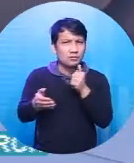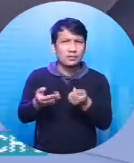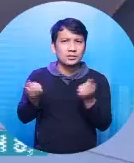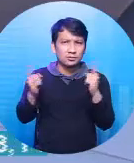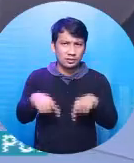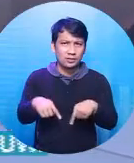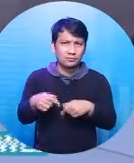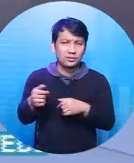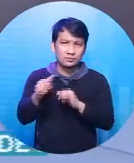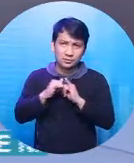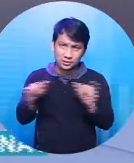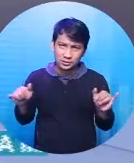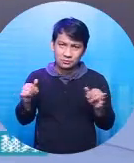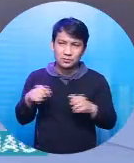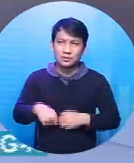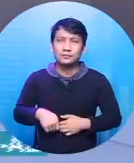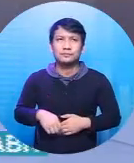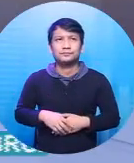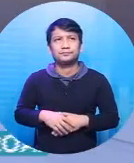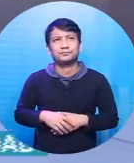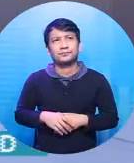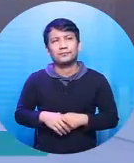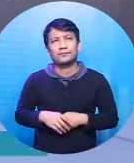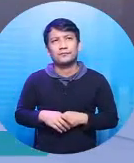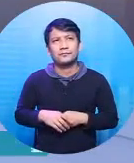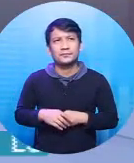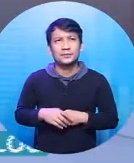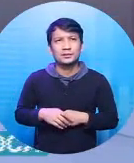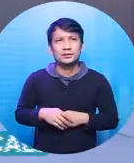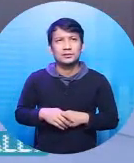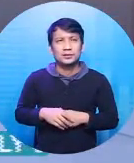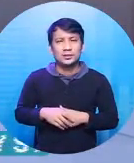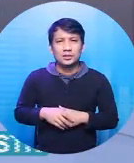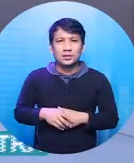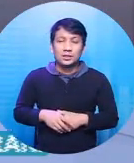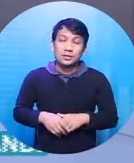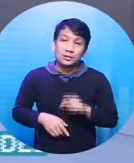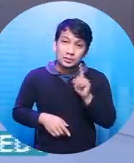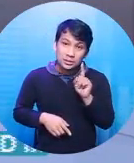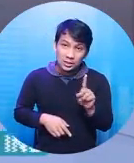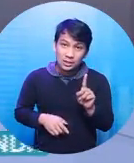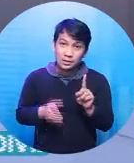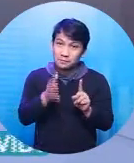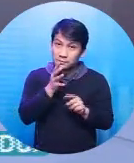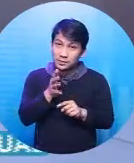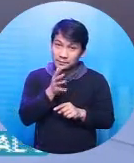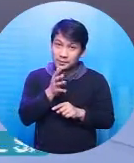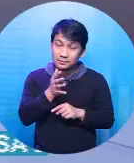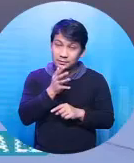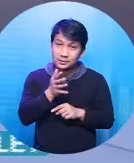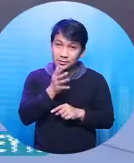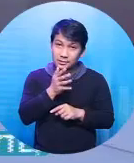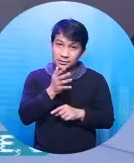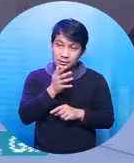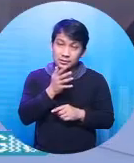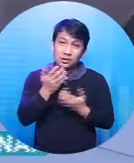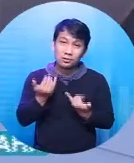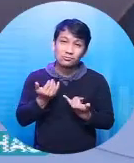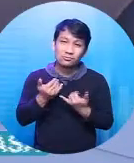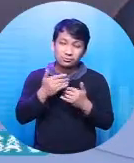ito sa ating mga tahanan. Okay. Isang ina na labis po ang